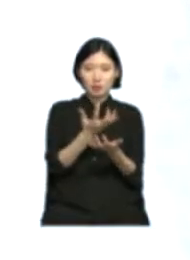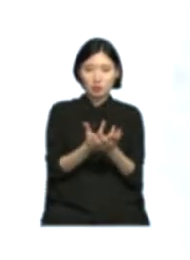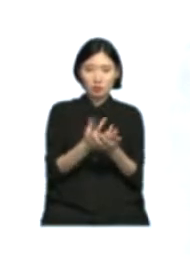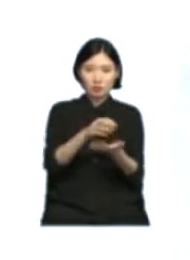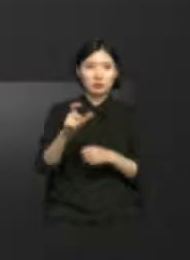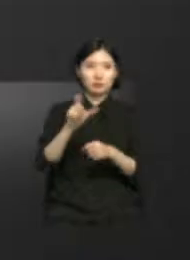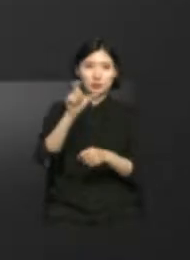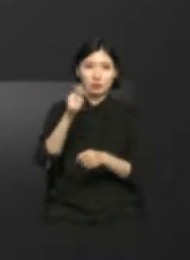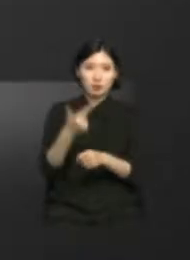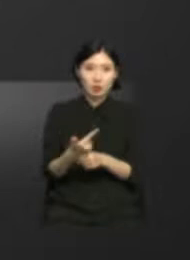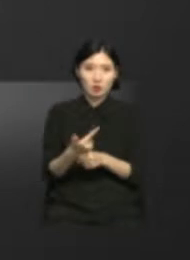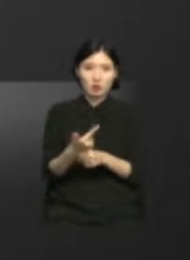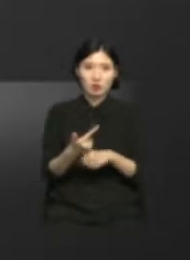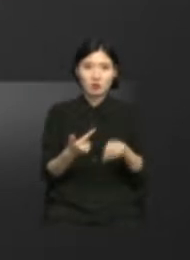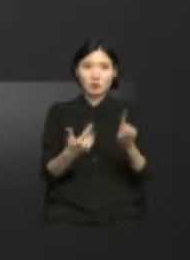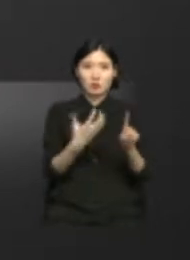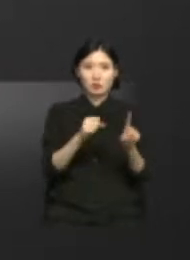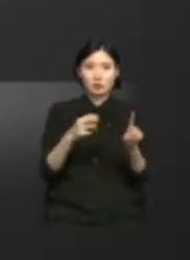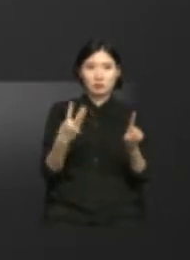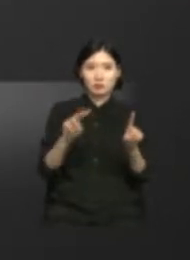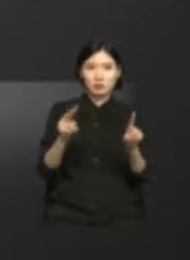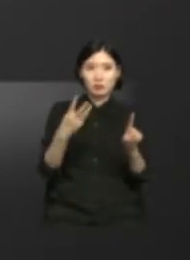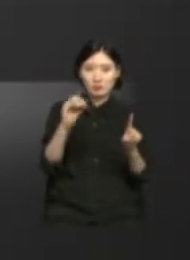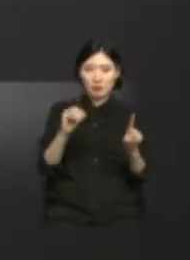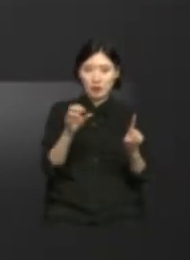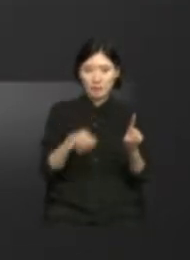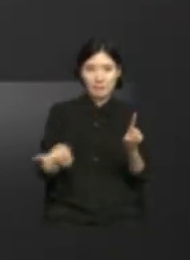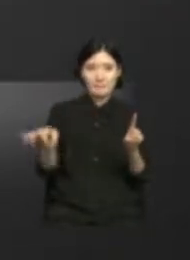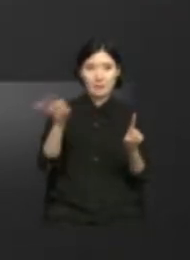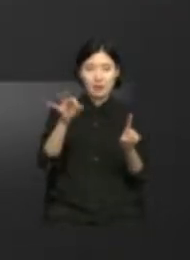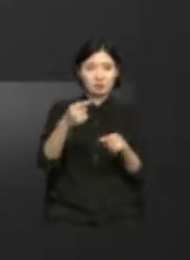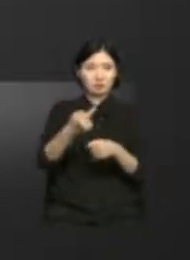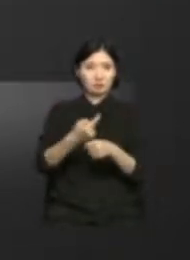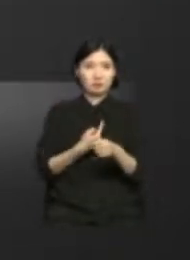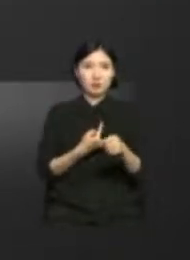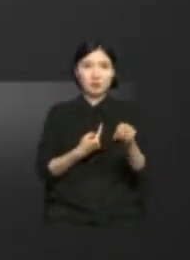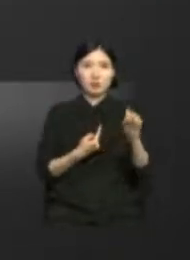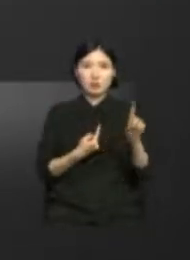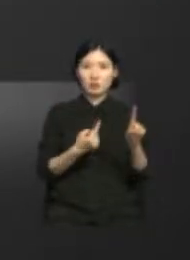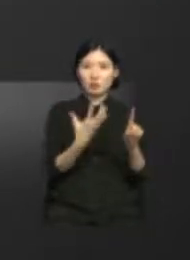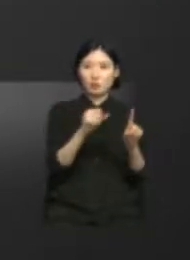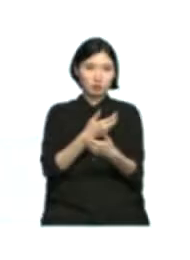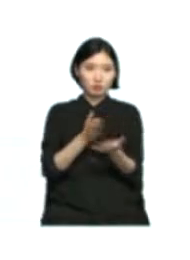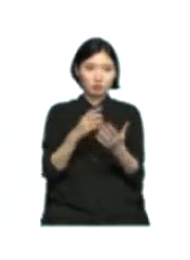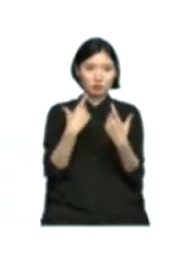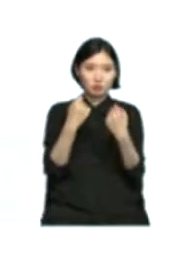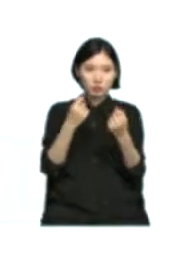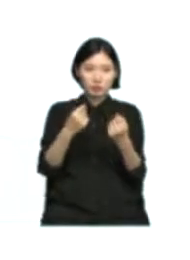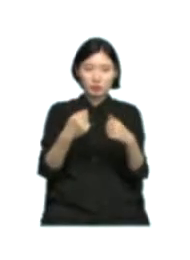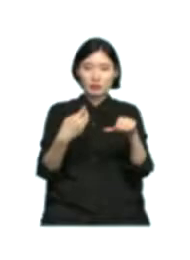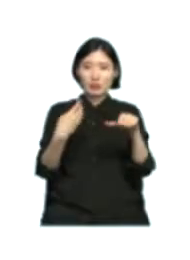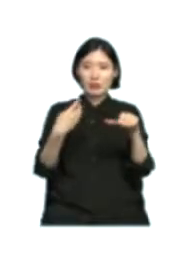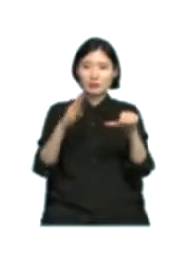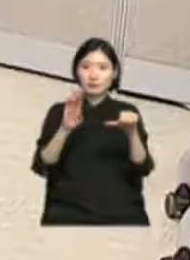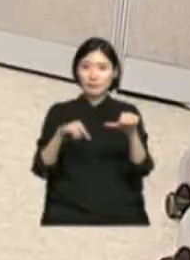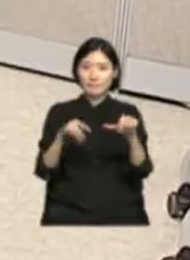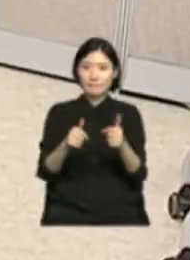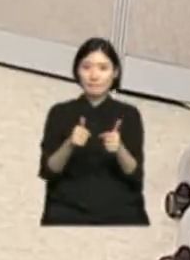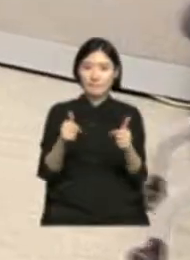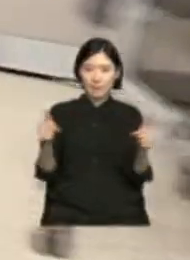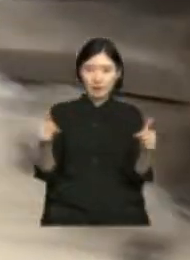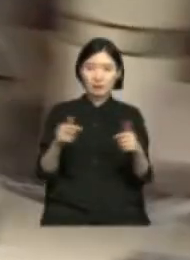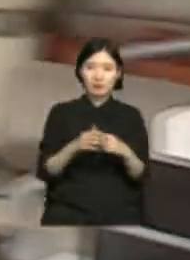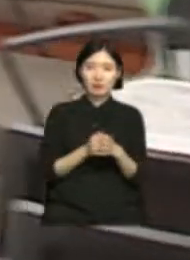조사한 결과 당초 3200만원 였던 것이 지난해 는 1억 5천만 원에 달했습니다 한 해의 3억원의 장학금을